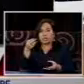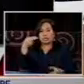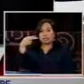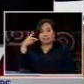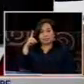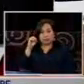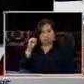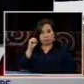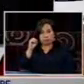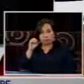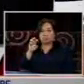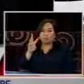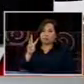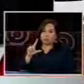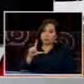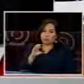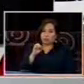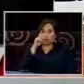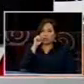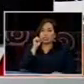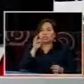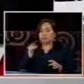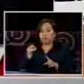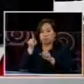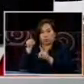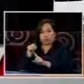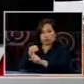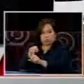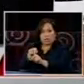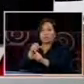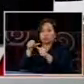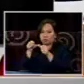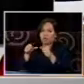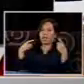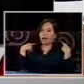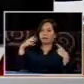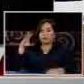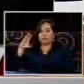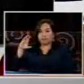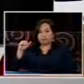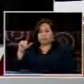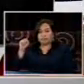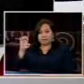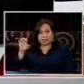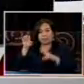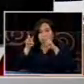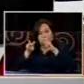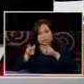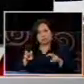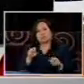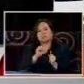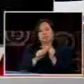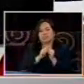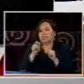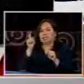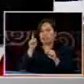isang respondent ay undergoing preliminary investigation. So kung hindi pa po tapos ang preliminary investigation, wala pa pong